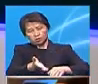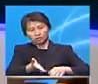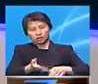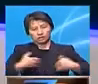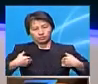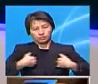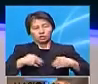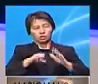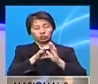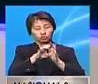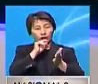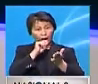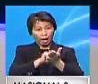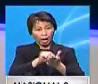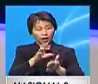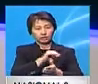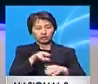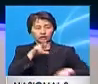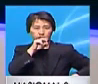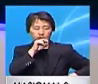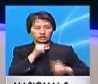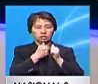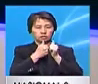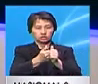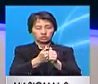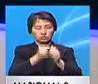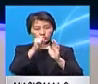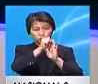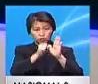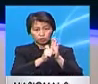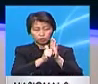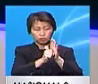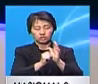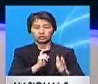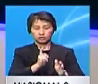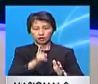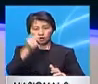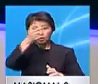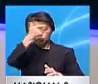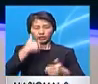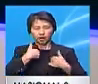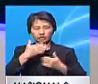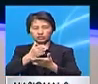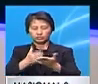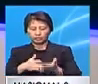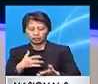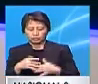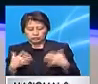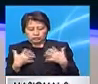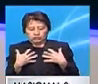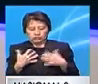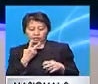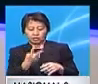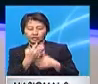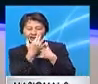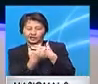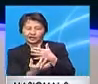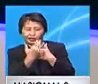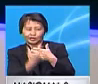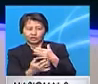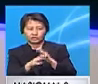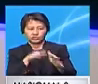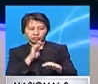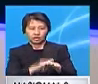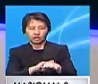ternakan seperti ayam dan itik mengikut syarak dan syariat Islam. Ini kerana ada yang berasa ngeri melihat darah yang menitik